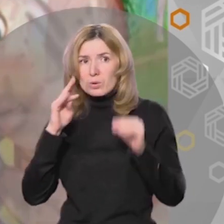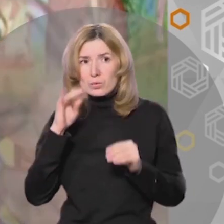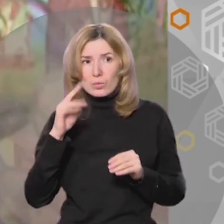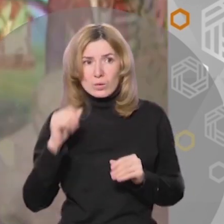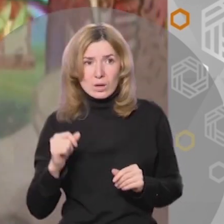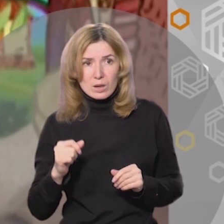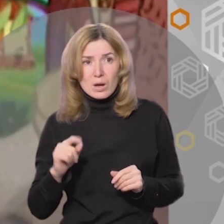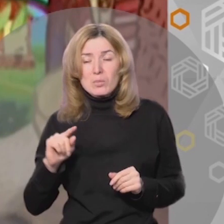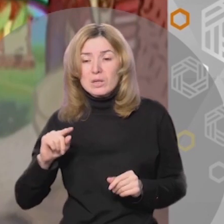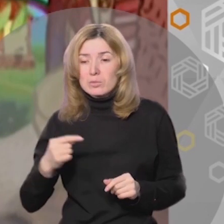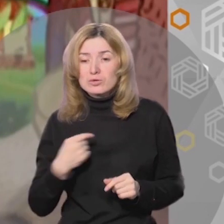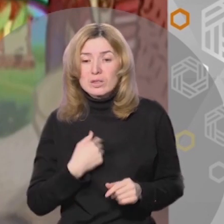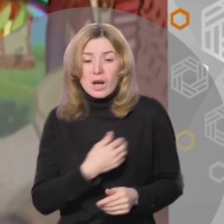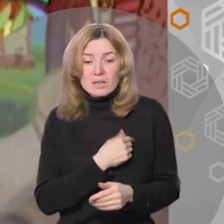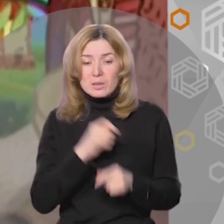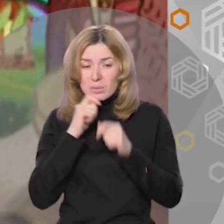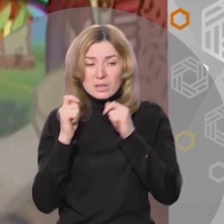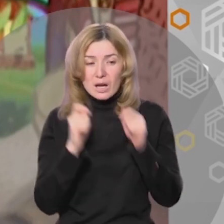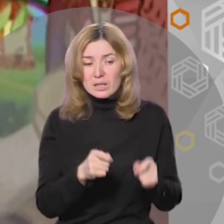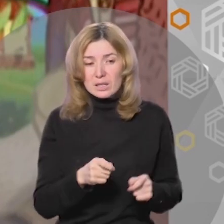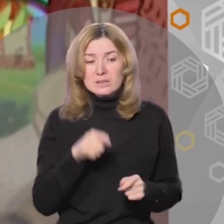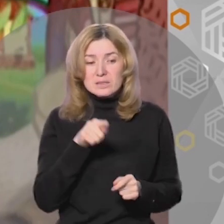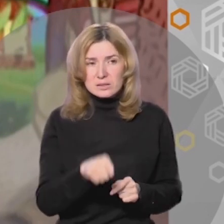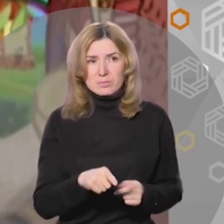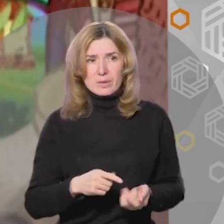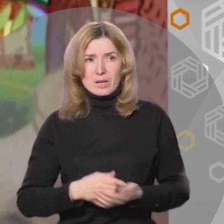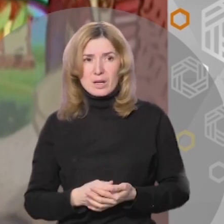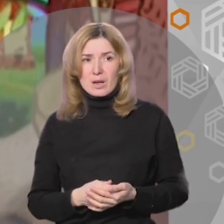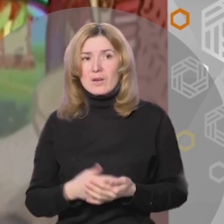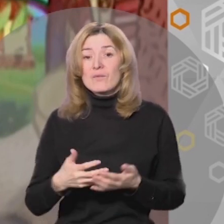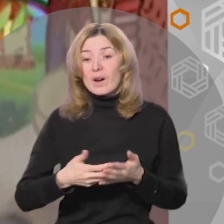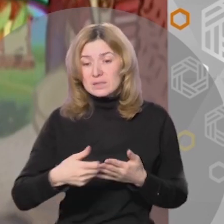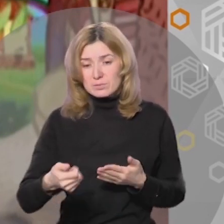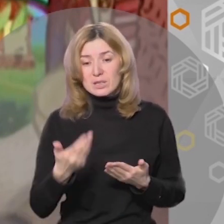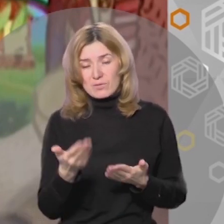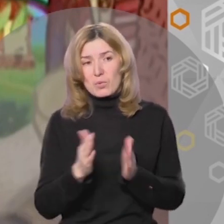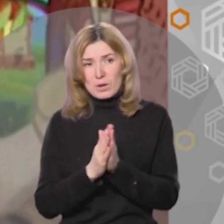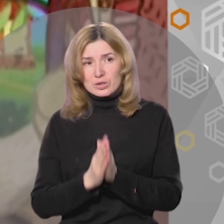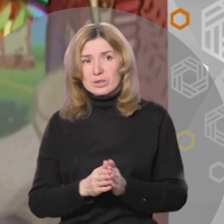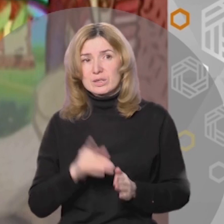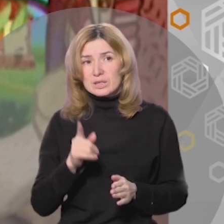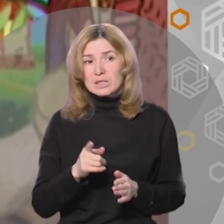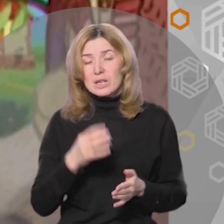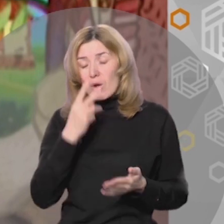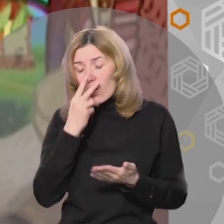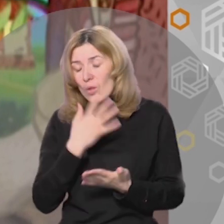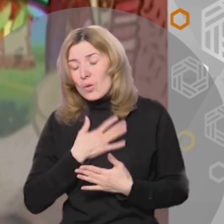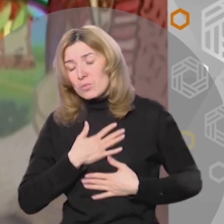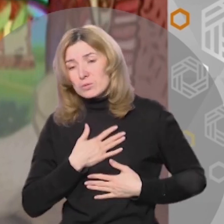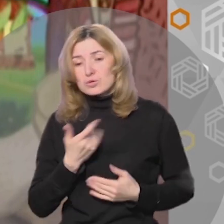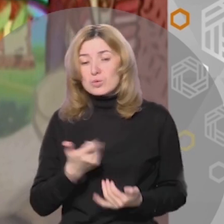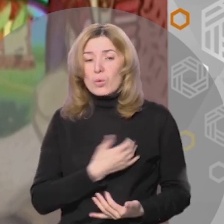Нюка. Потому что я хотел подарить его тебе. Возьми его, пожалуйста, и любуйся